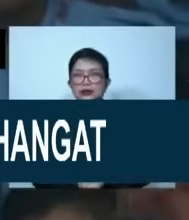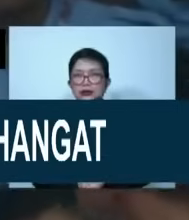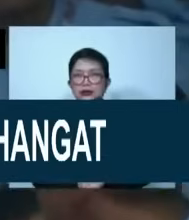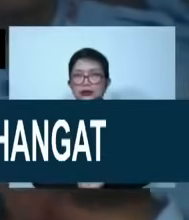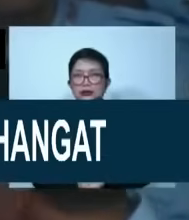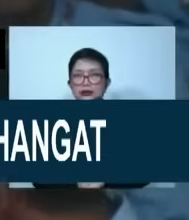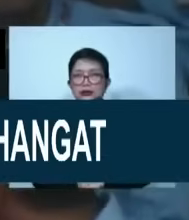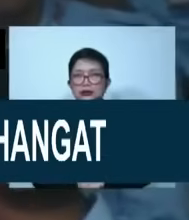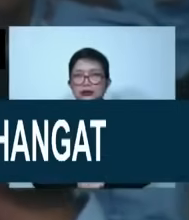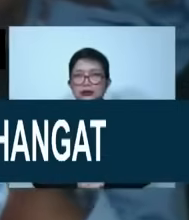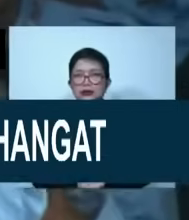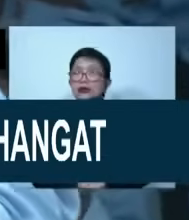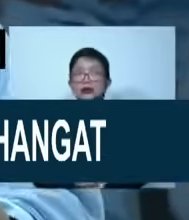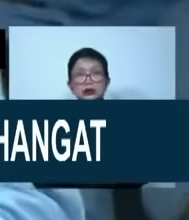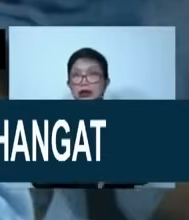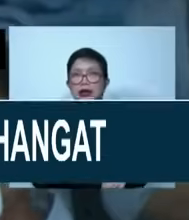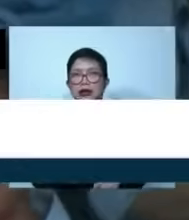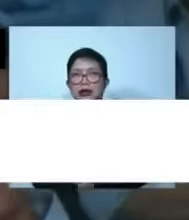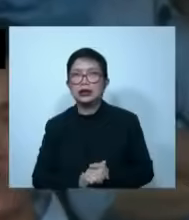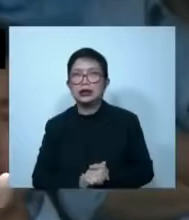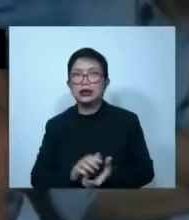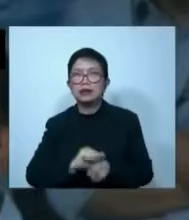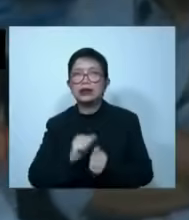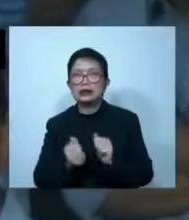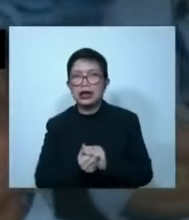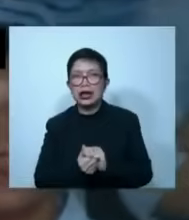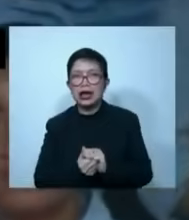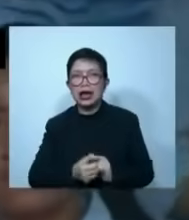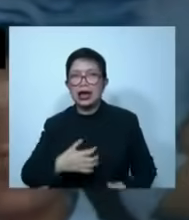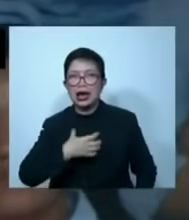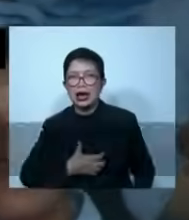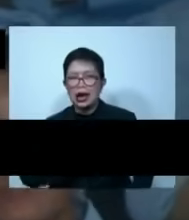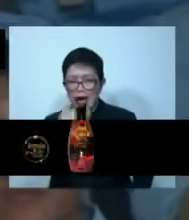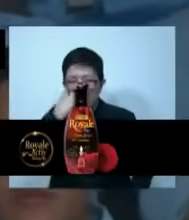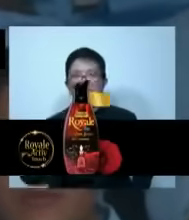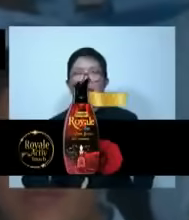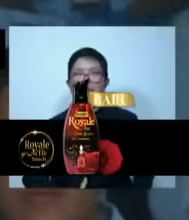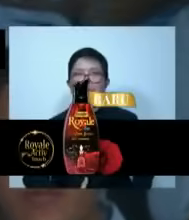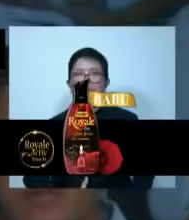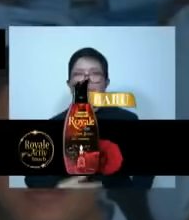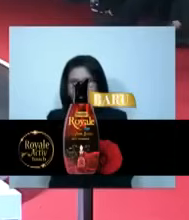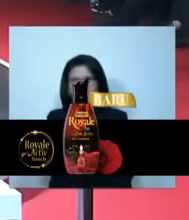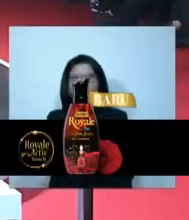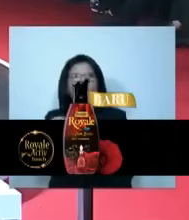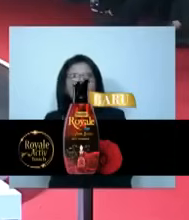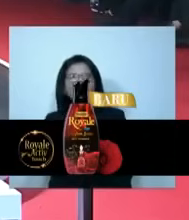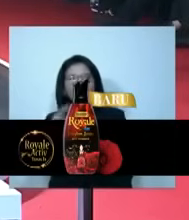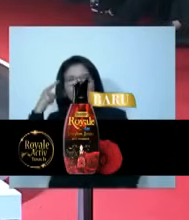sekalian jadi masalah HAM jangan dipolitisasi Mas